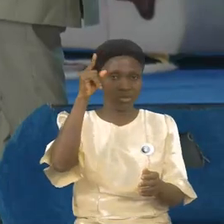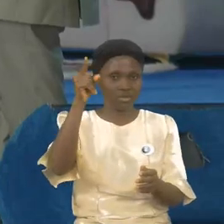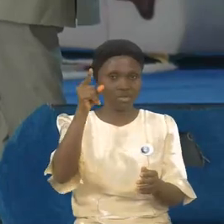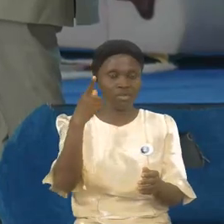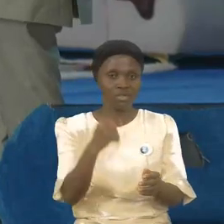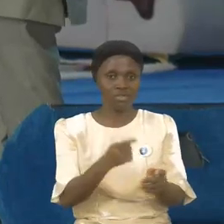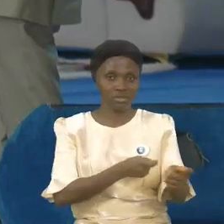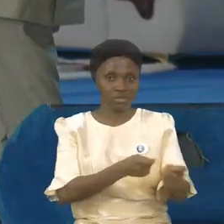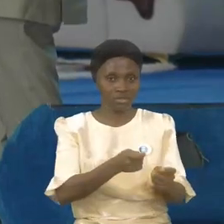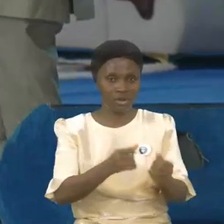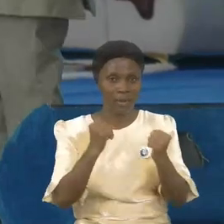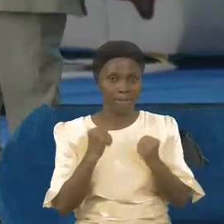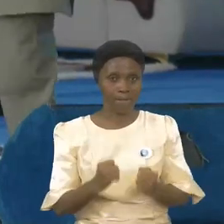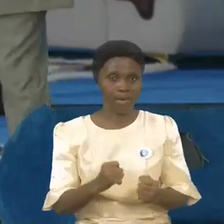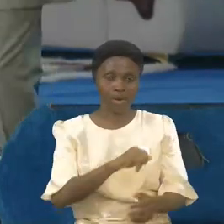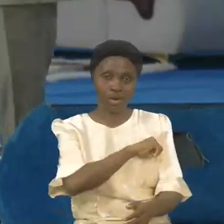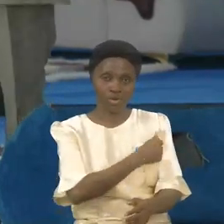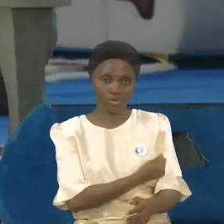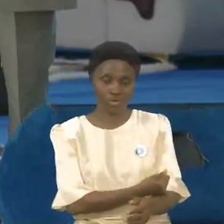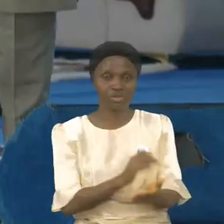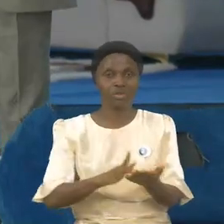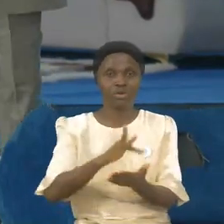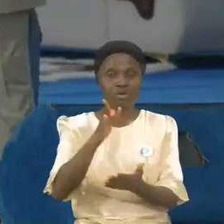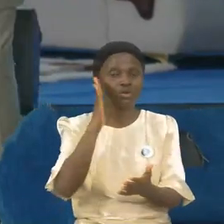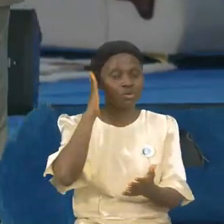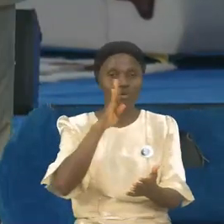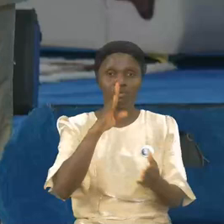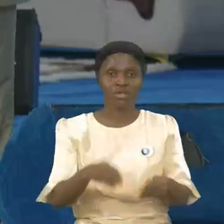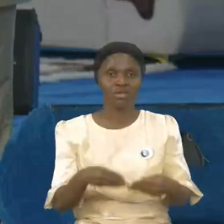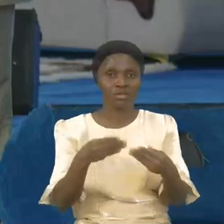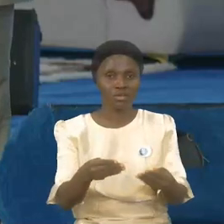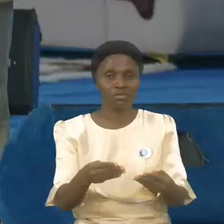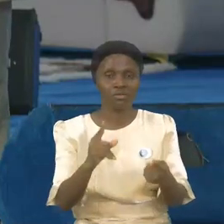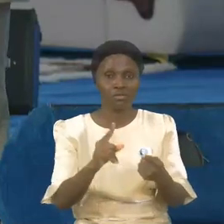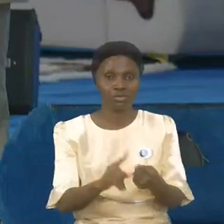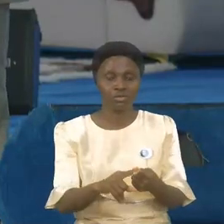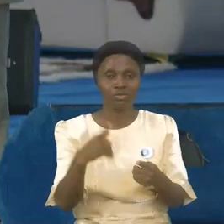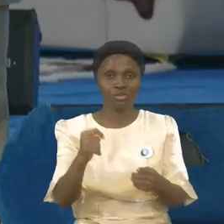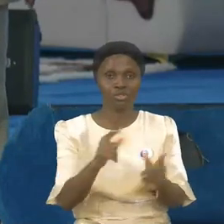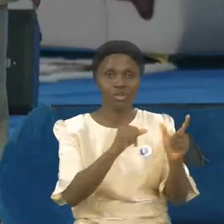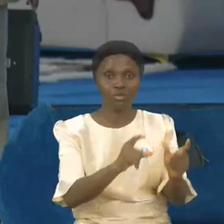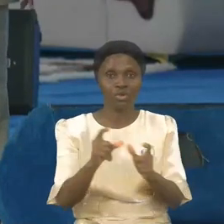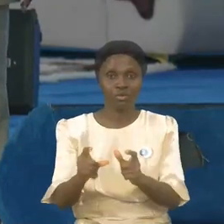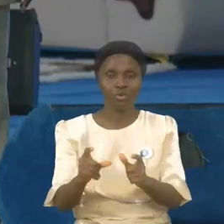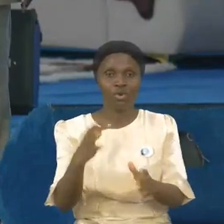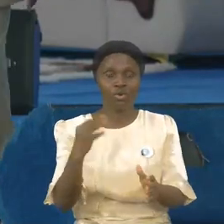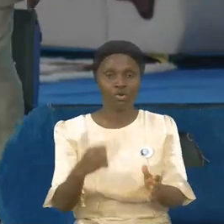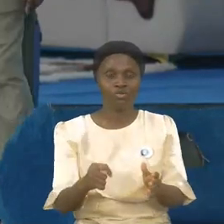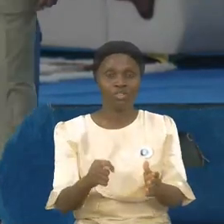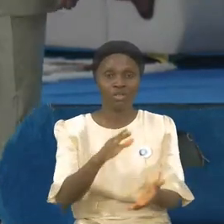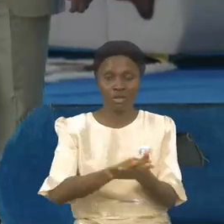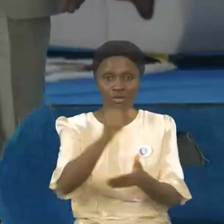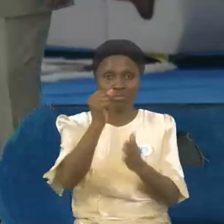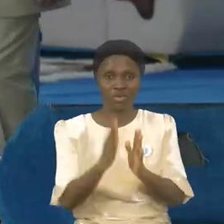nous régions avec lui et le règne la domination la domination l'autorité